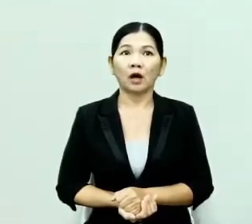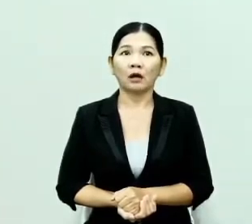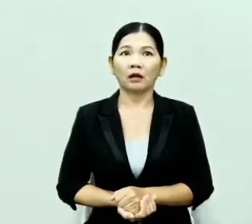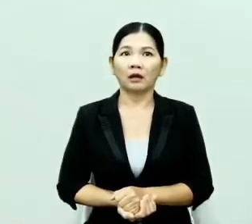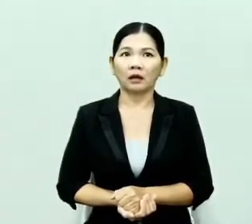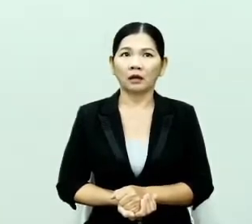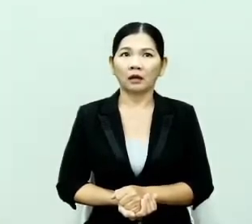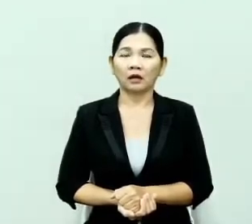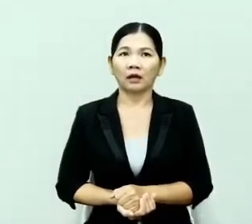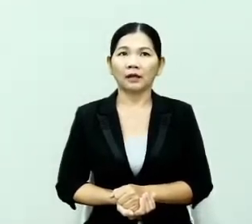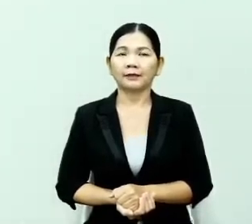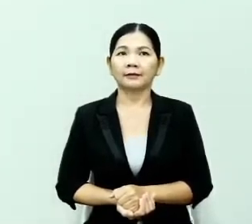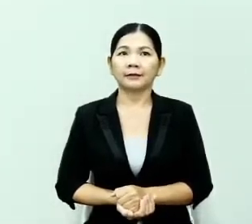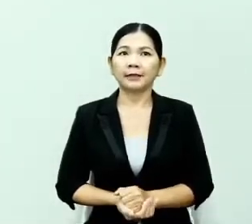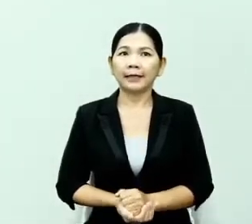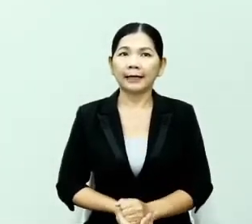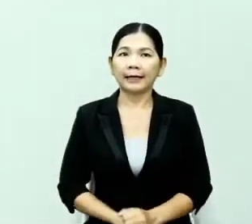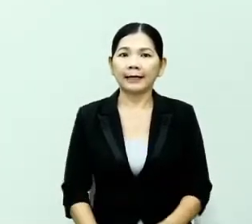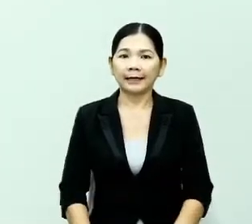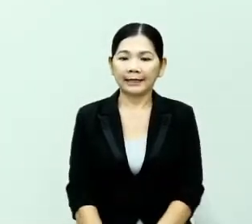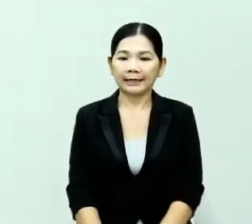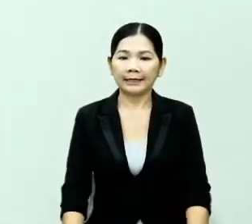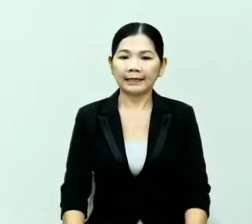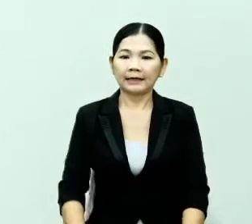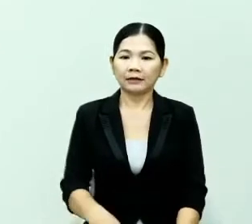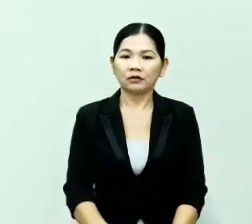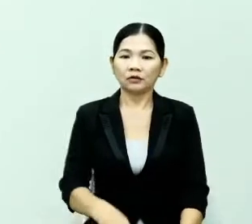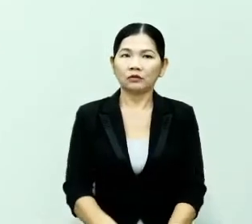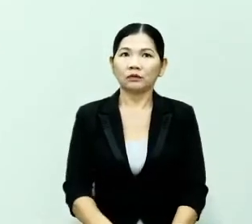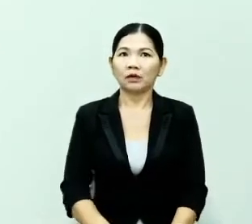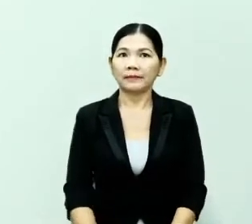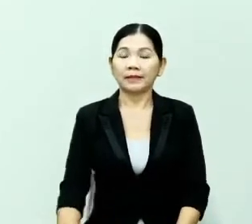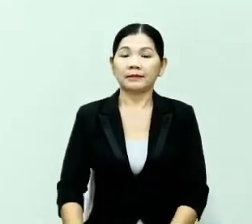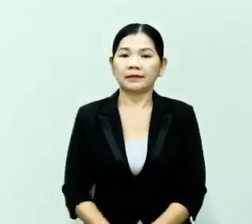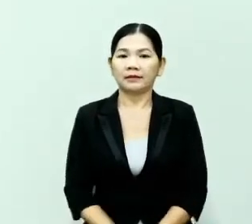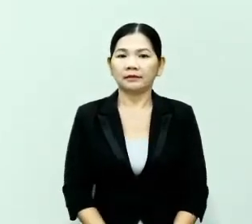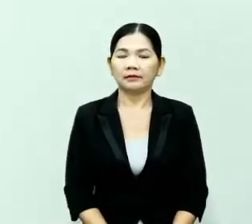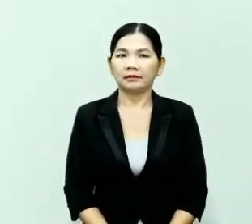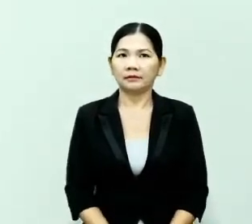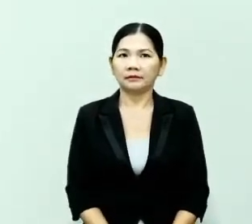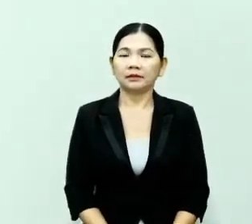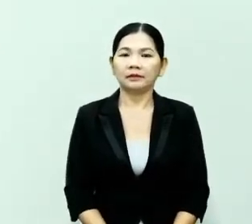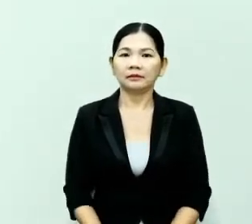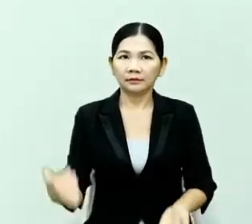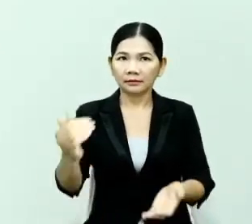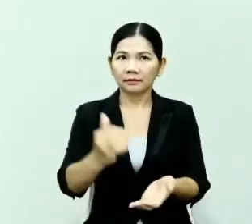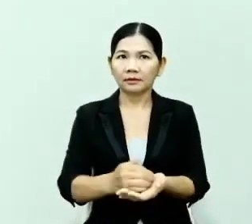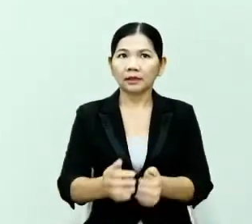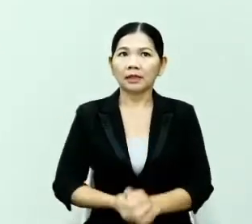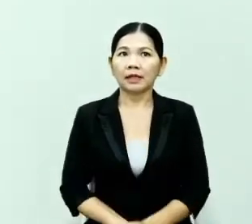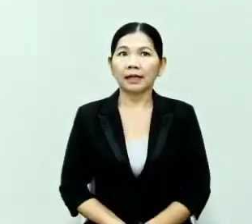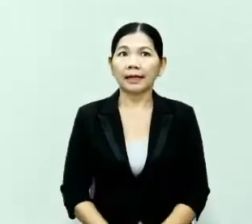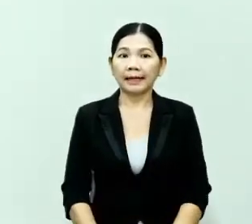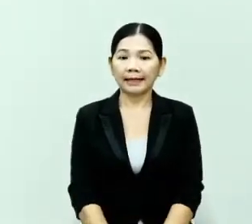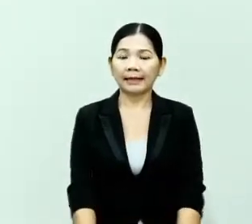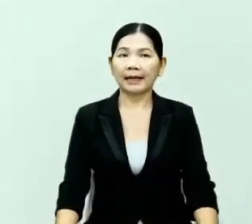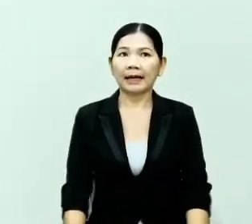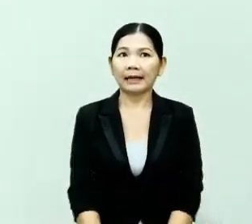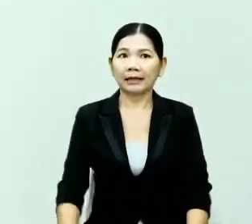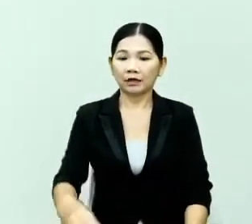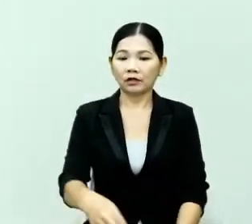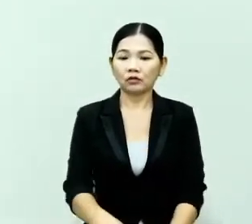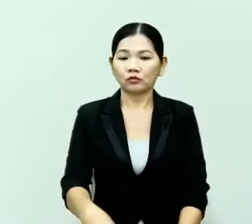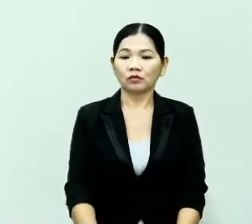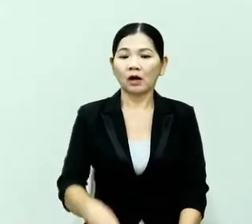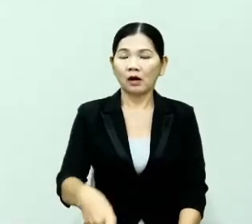អរគុណចាប់ផ្ដើមអានចាប់ផ្ដើមចាអានឡើងវិញចាអ